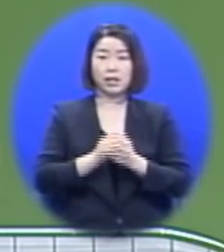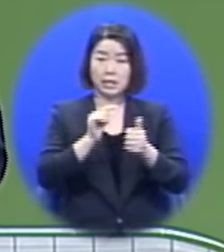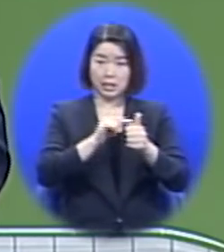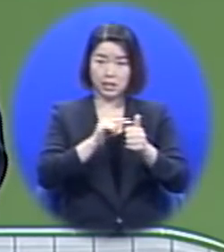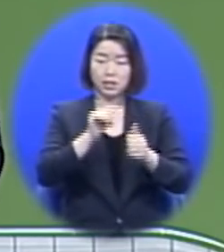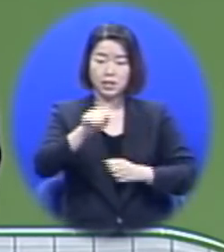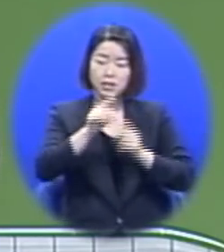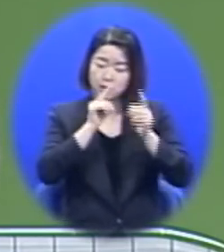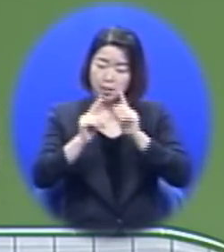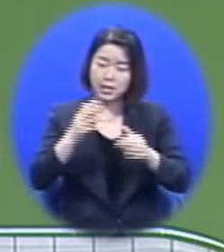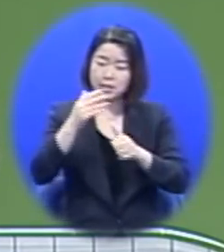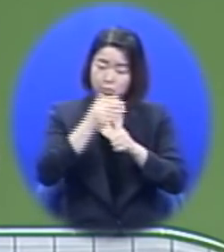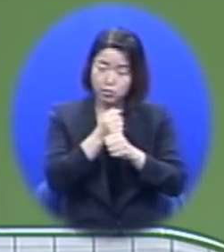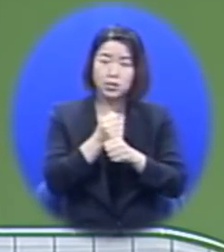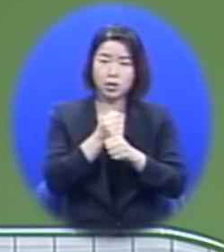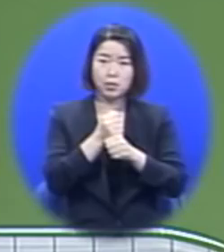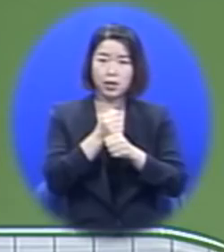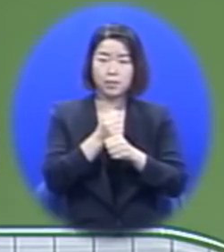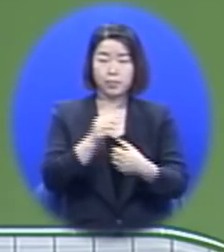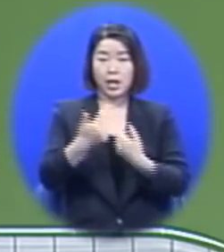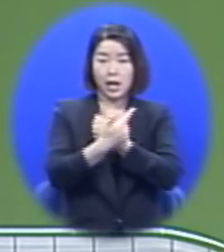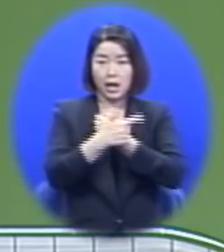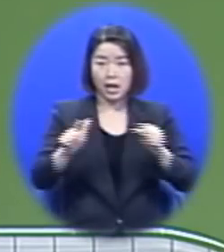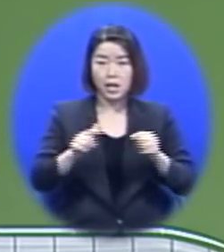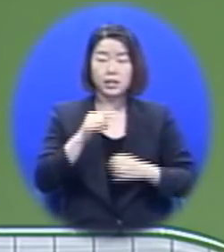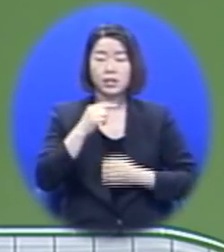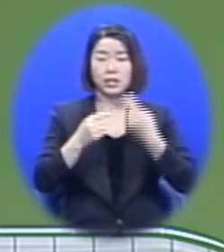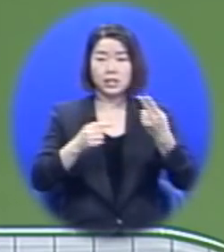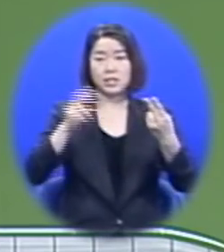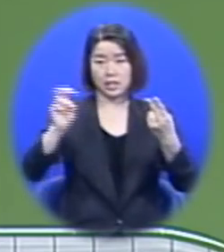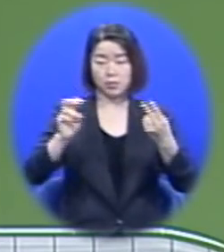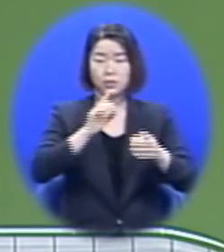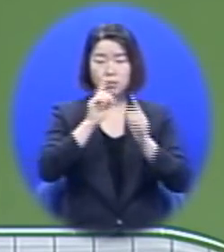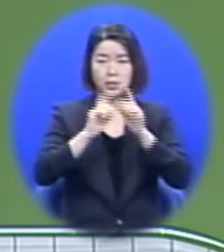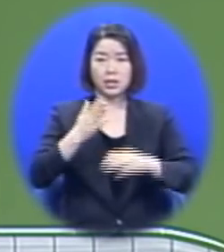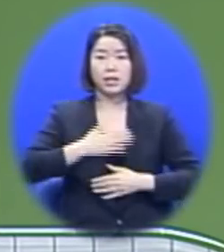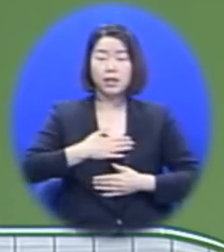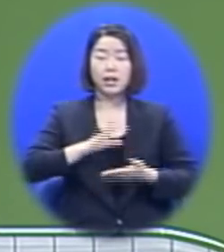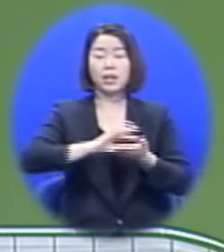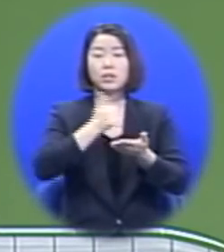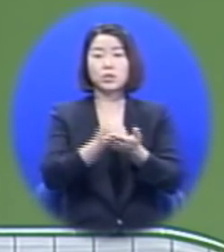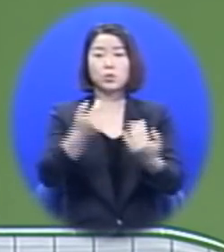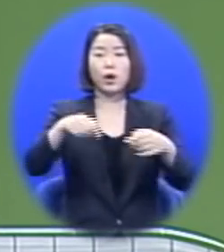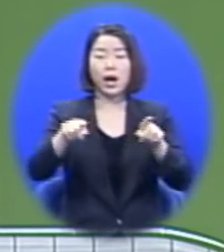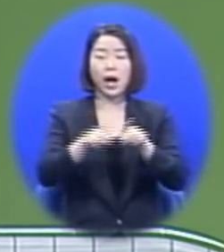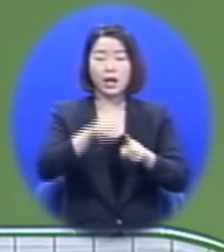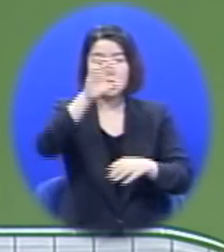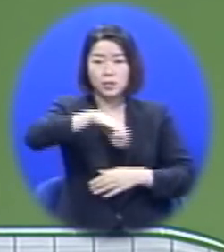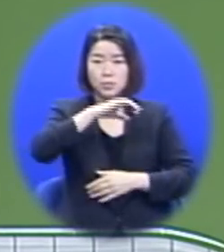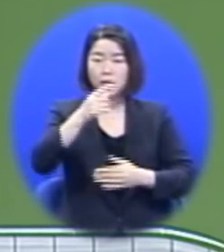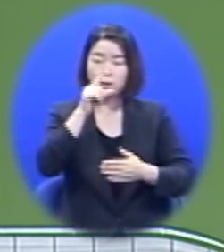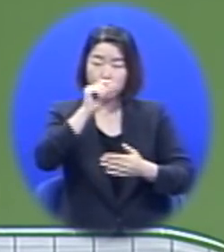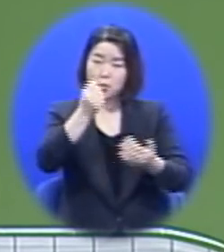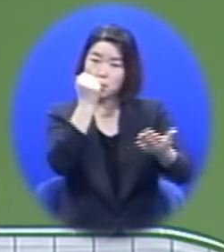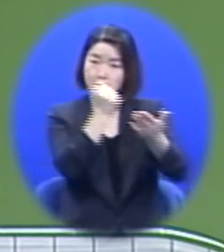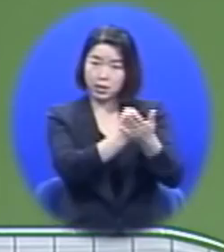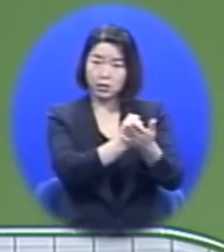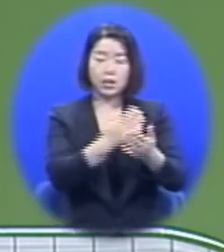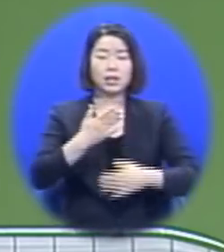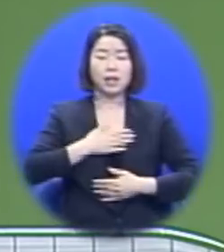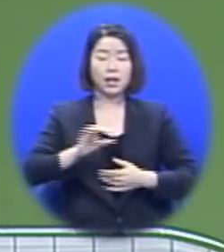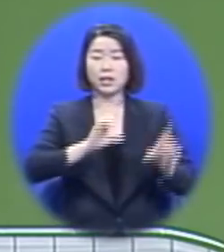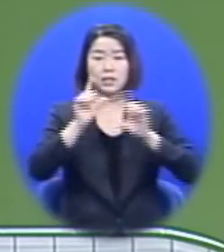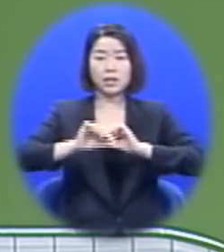이 말씀을 붙잡았어요. 갈라디아서 2장 20절 말씀. 내가 그리스도와 함께 십자가에 못 박혔나니 이제는 내가 사는 것 아니요 내